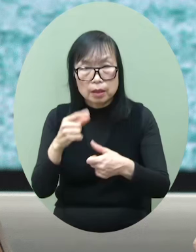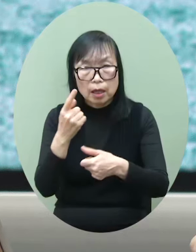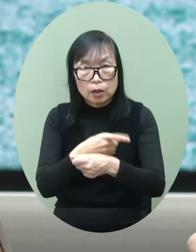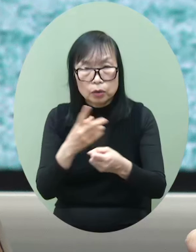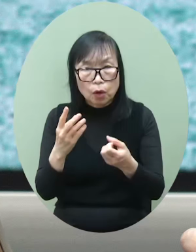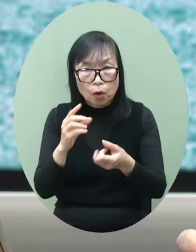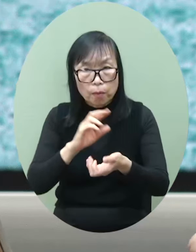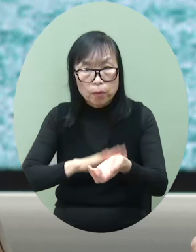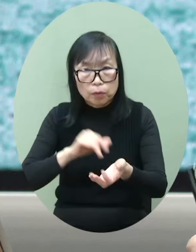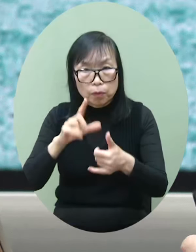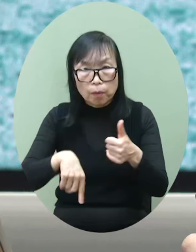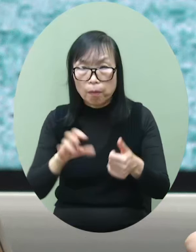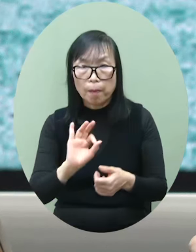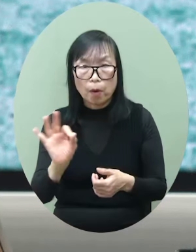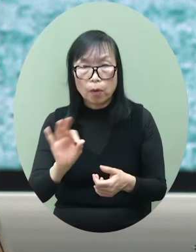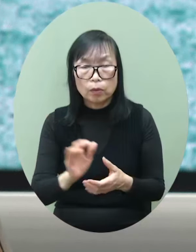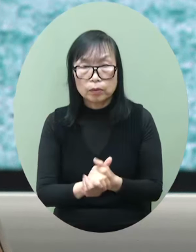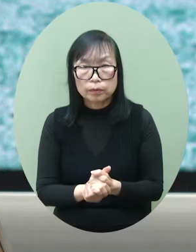養成的個案